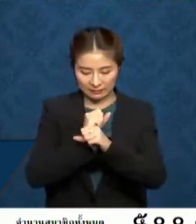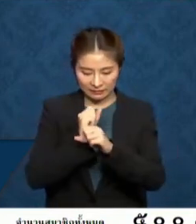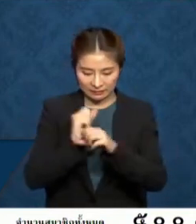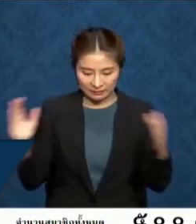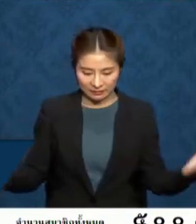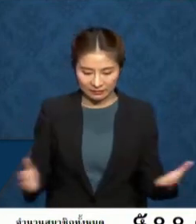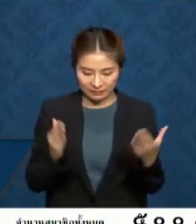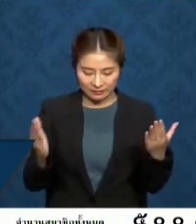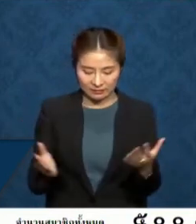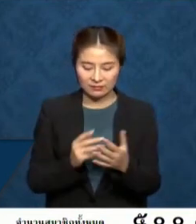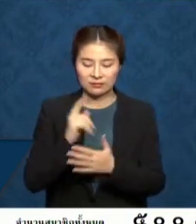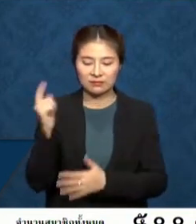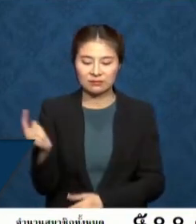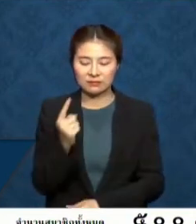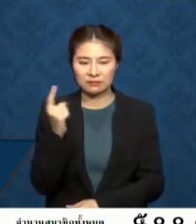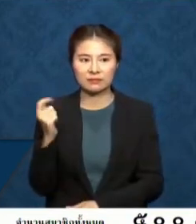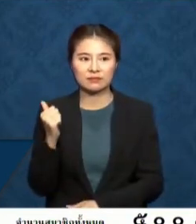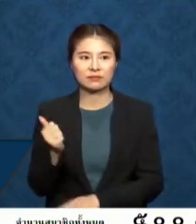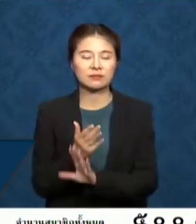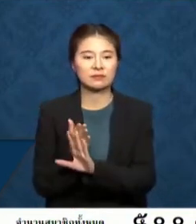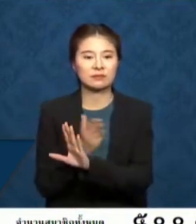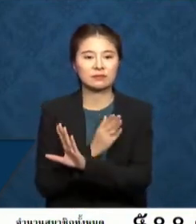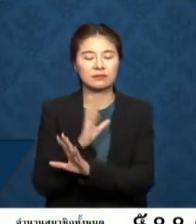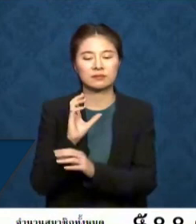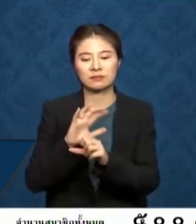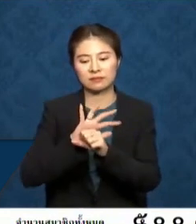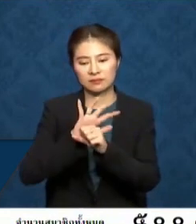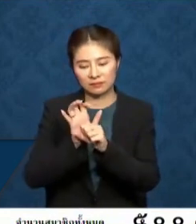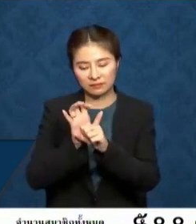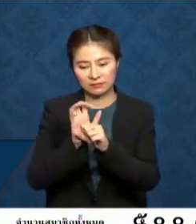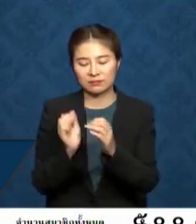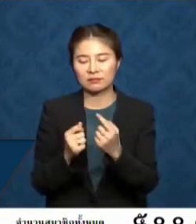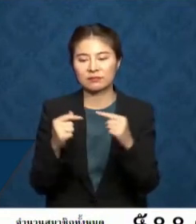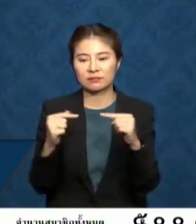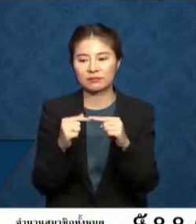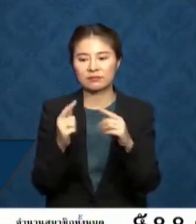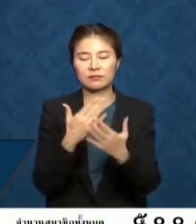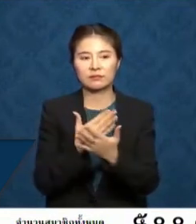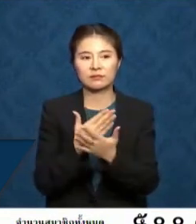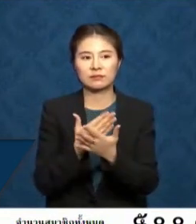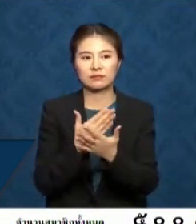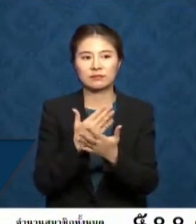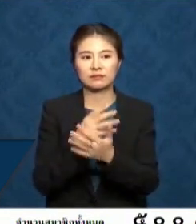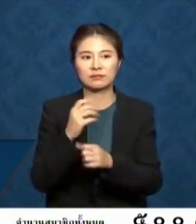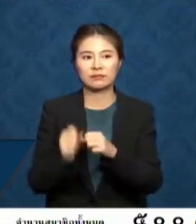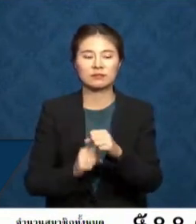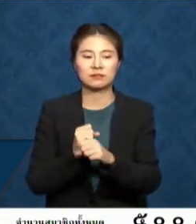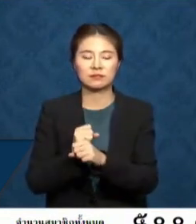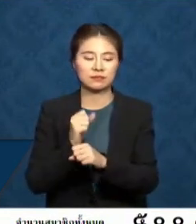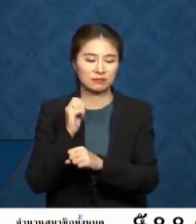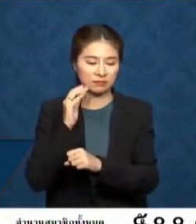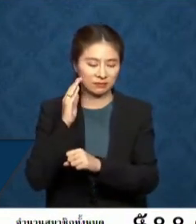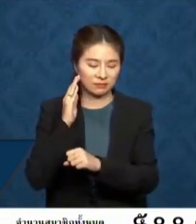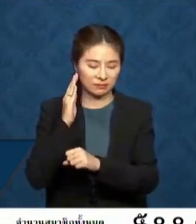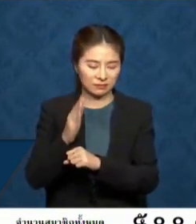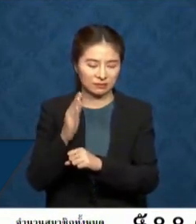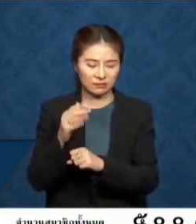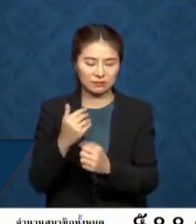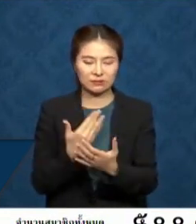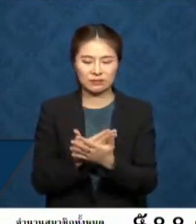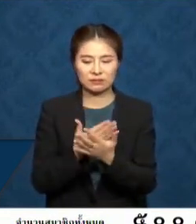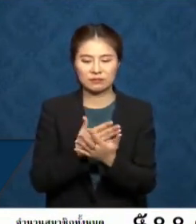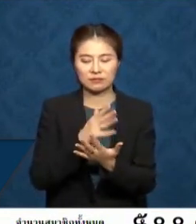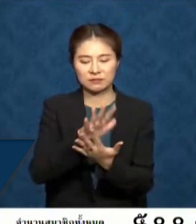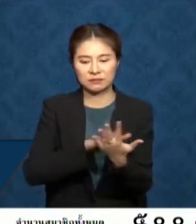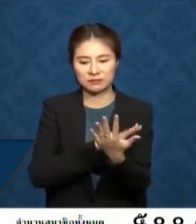ควิดละและจริงๆแล้วปัญหาของการท่องเที่ยวที่จะเป็นงบประมาณทั้งในปีนี้และปีหน้าหรือเป็นปีก่อนๆมาไม่ได้รับ